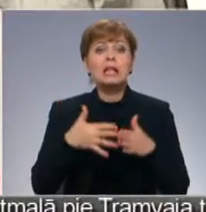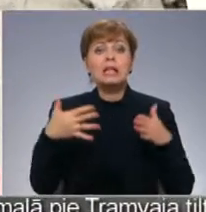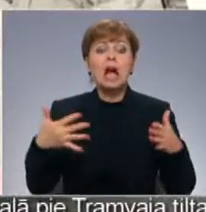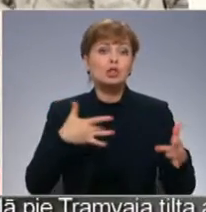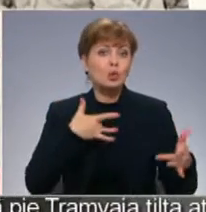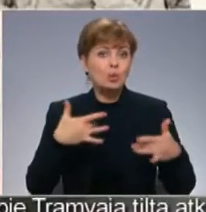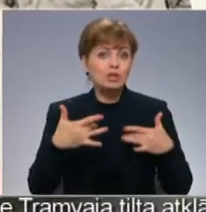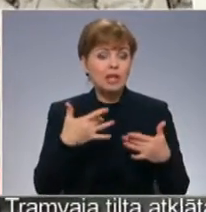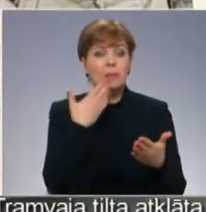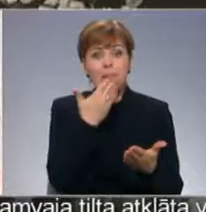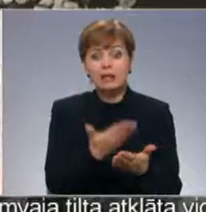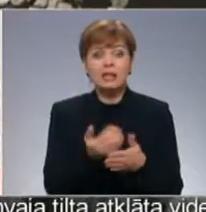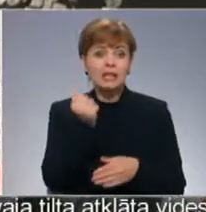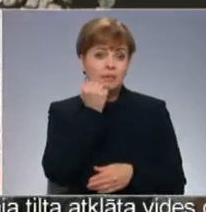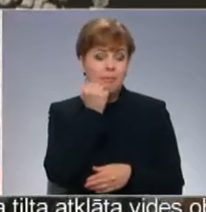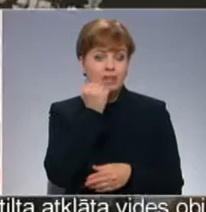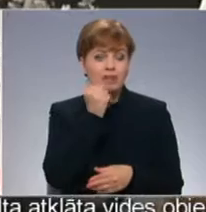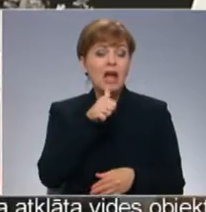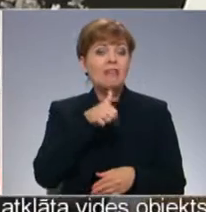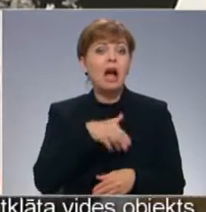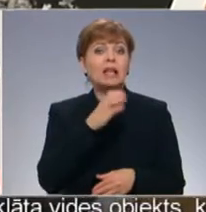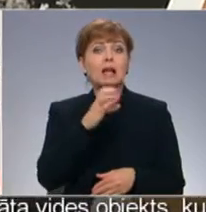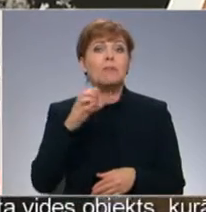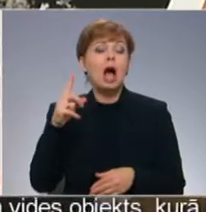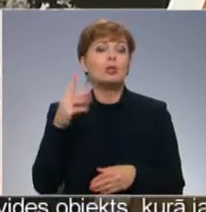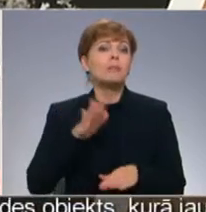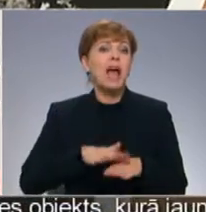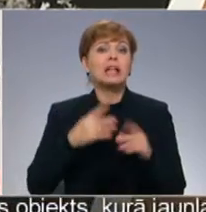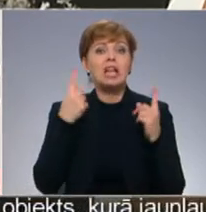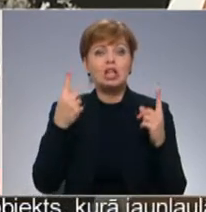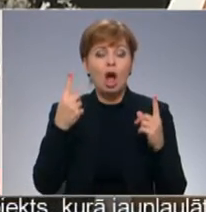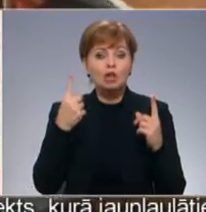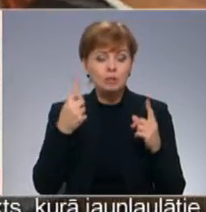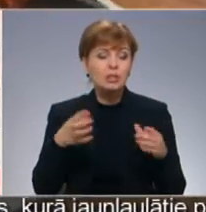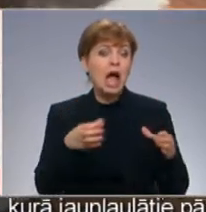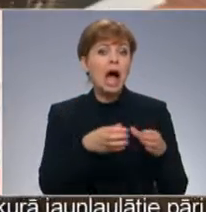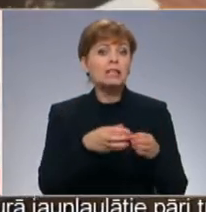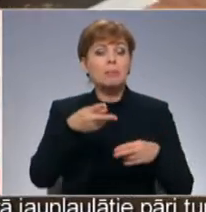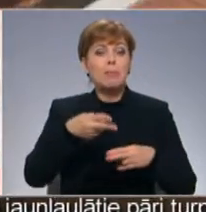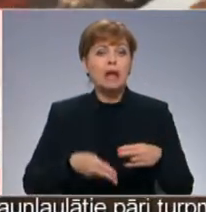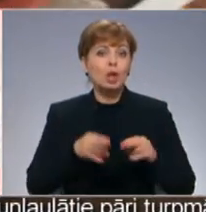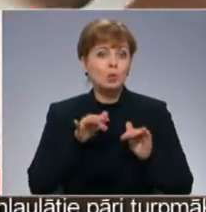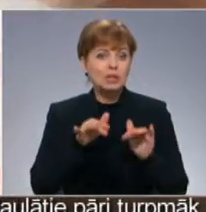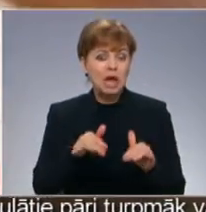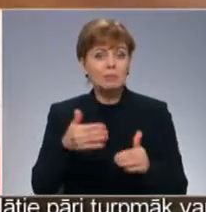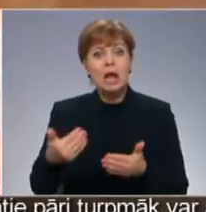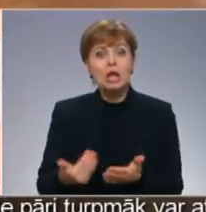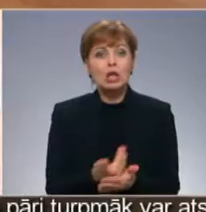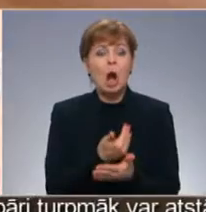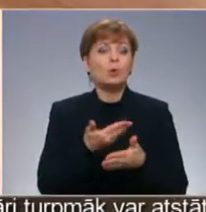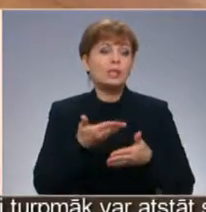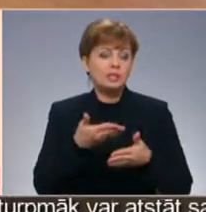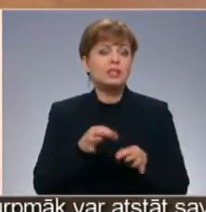kas izrādīts Maskavā. Lai gan vēlāk padomu ideoloģijas dēļ ansamblis pārtraucis savu darbību, no jauna tas